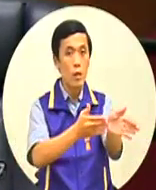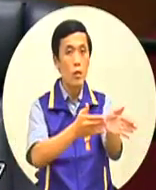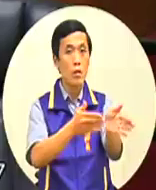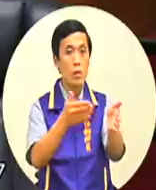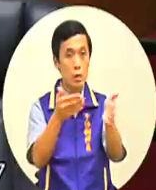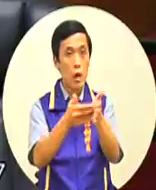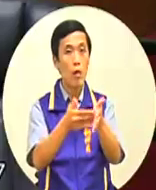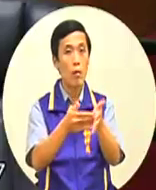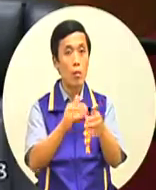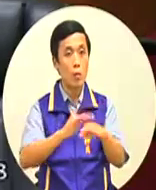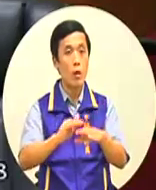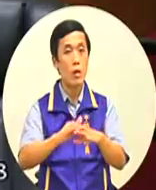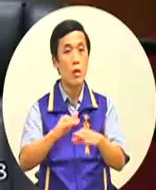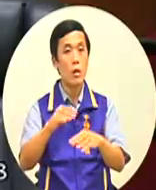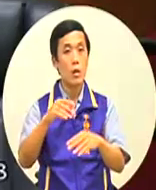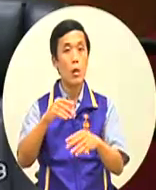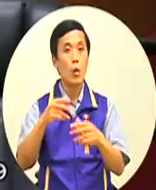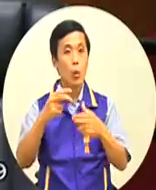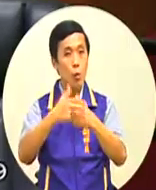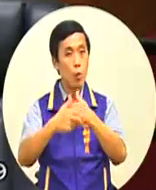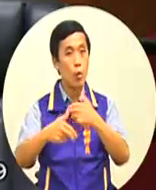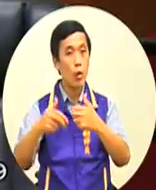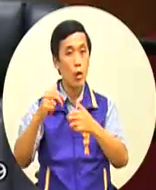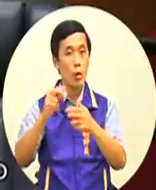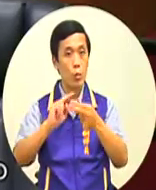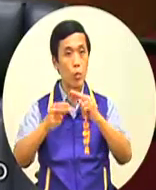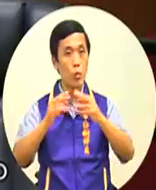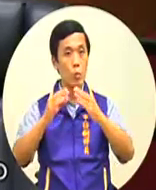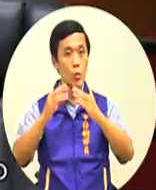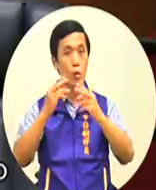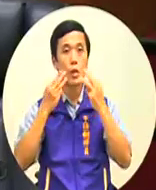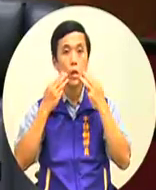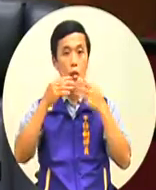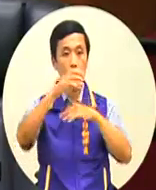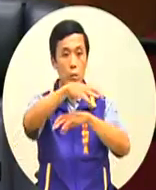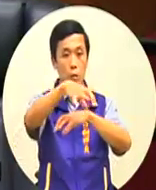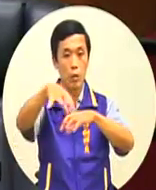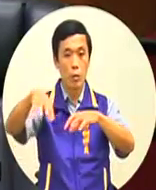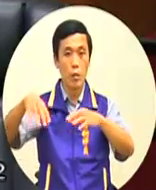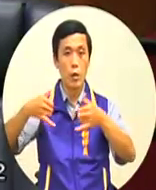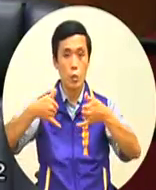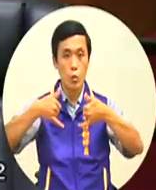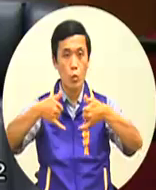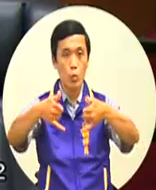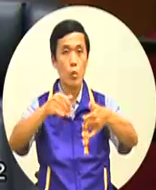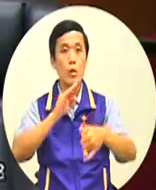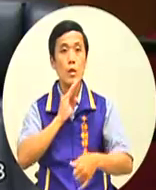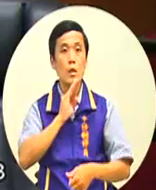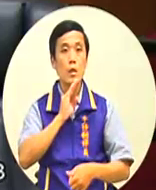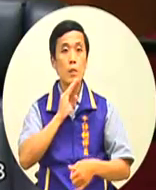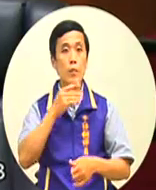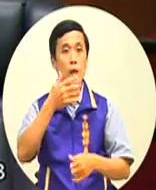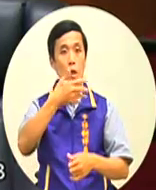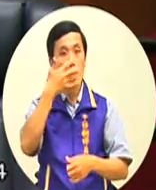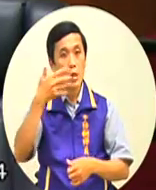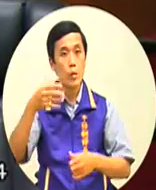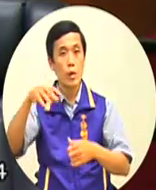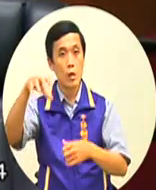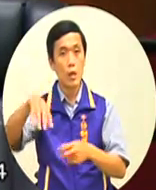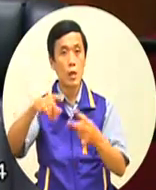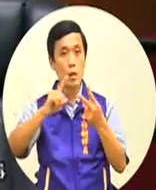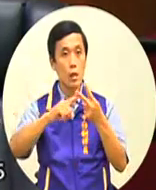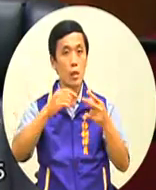路。再说我们魏武营在除了音乐厅商圈特